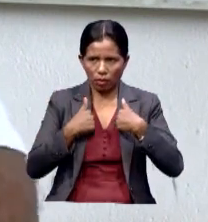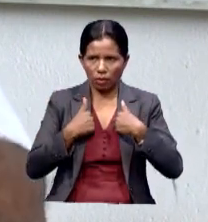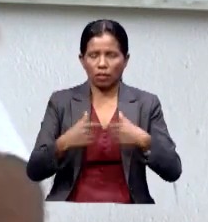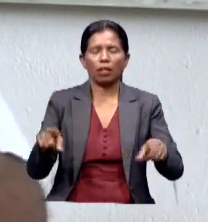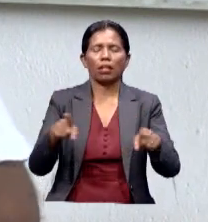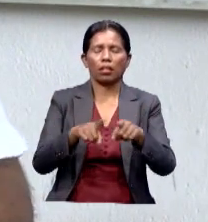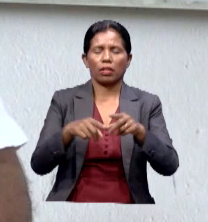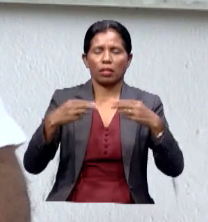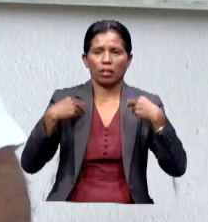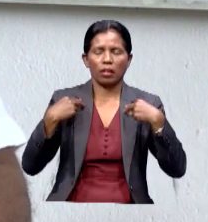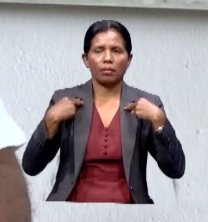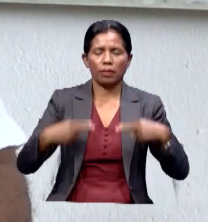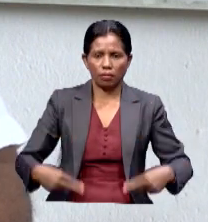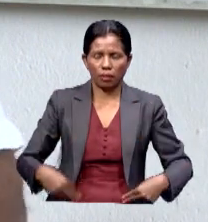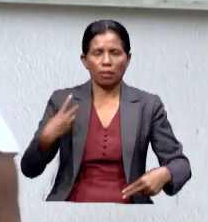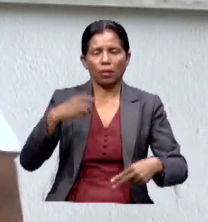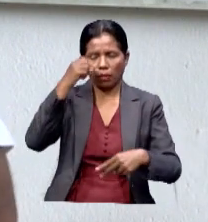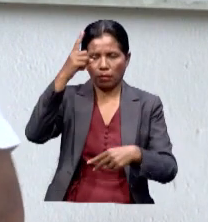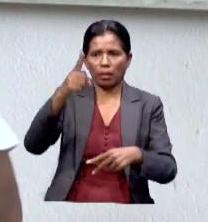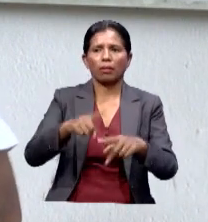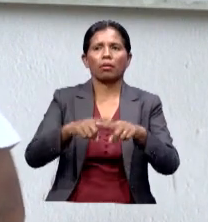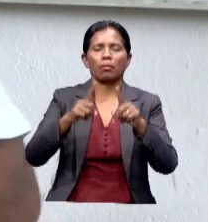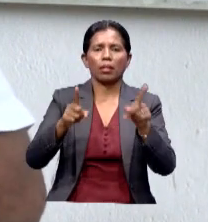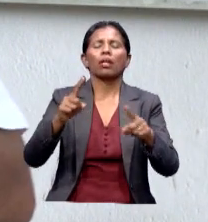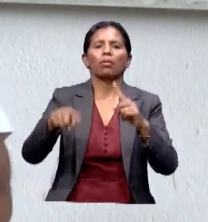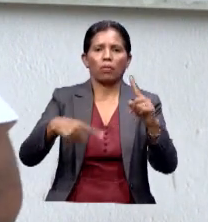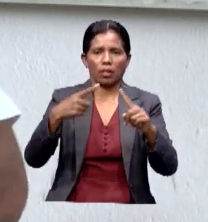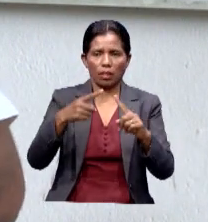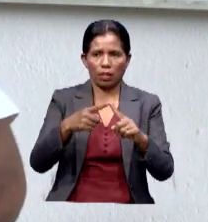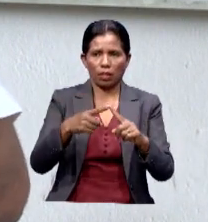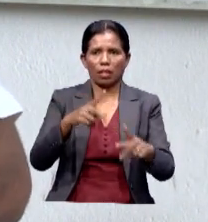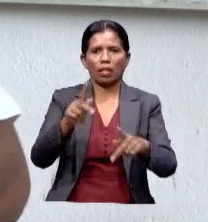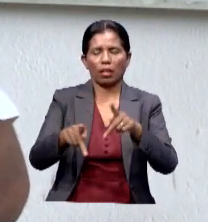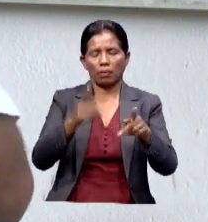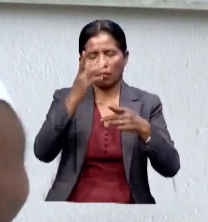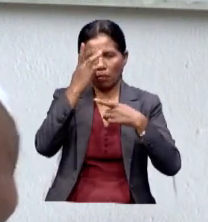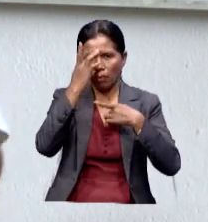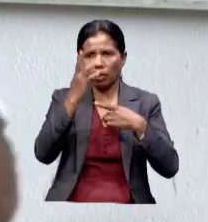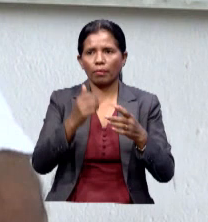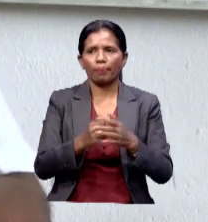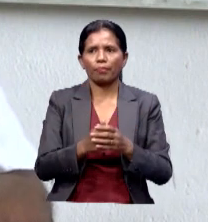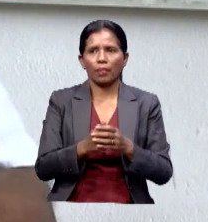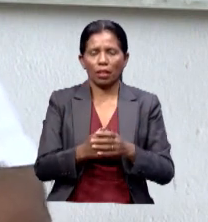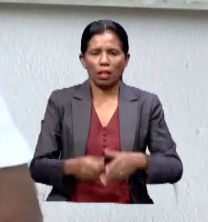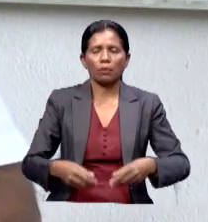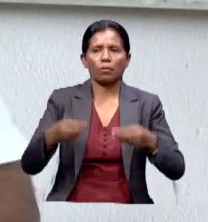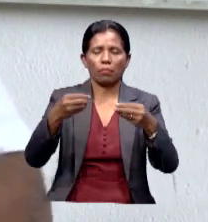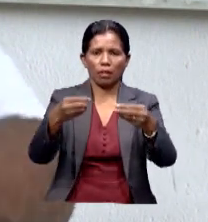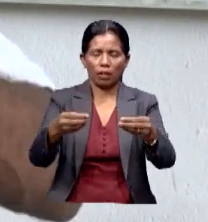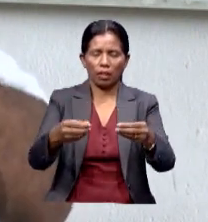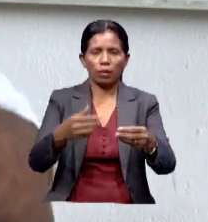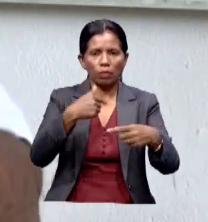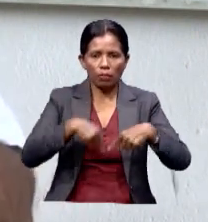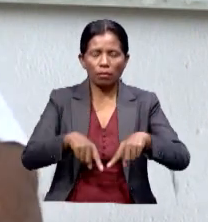hanesang umanu ami comprende tebes mai be bahira paciente ruma ne be mak antes atu ba